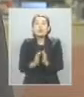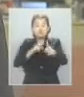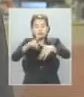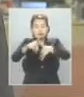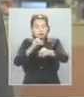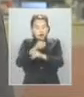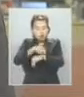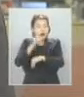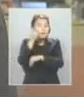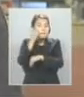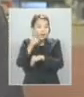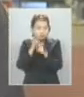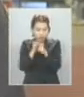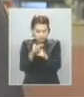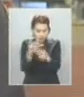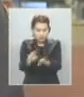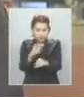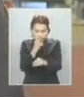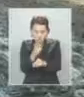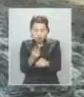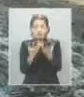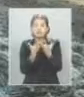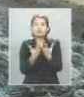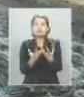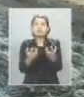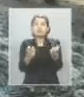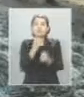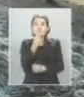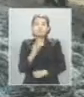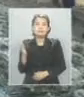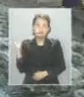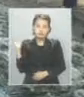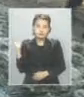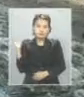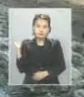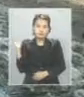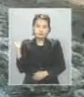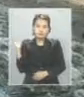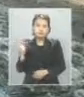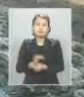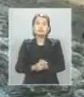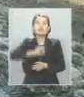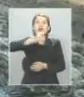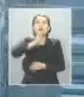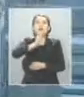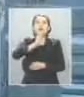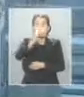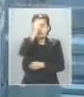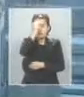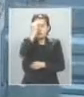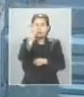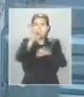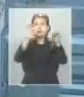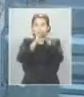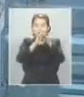เองซึ่งก็พบเพียงเศษซากของความเสียหายค่ะชาวเมืองในจังหวัดอิบารากิห่างจากกรุงโตเกียวไปทางตะวัน